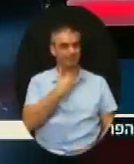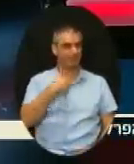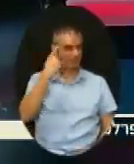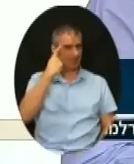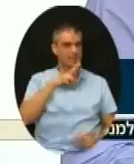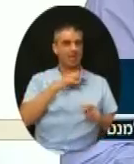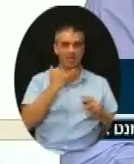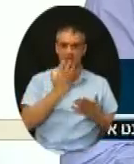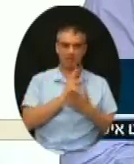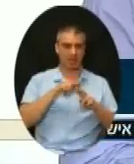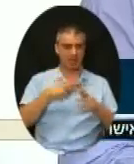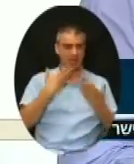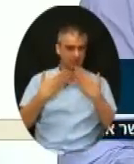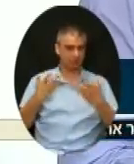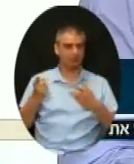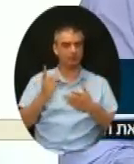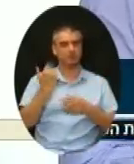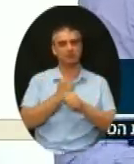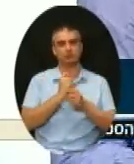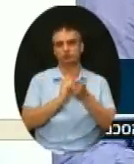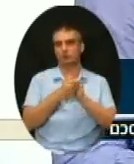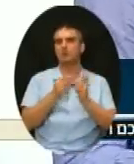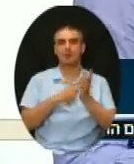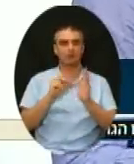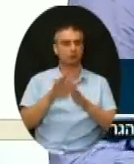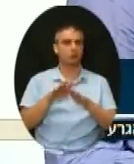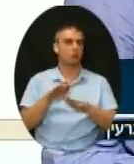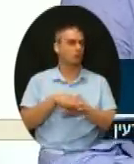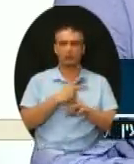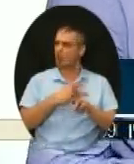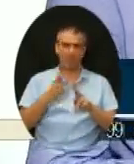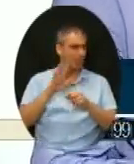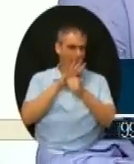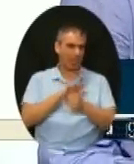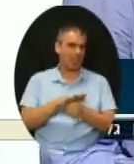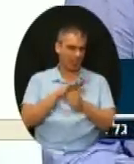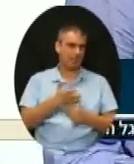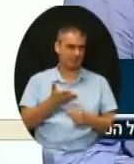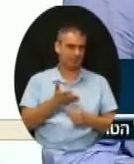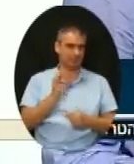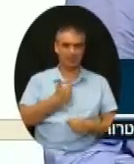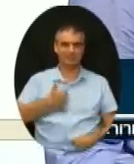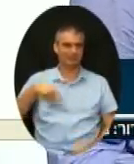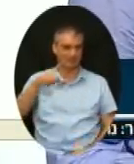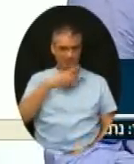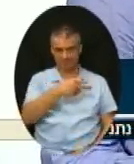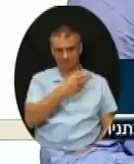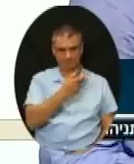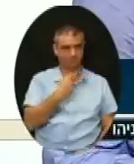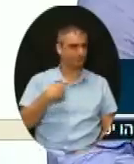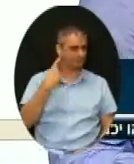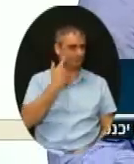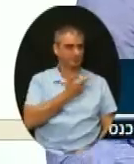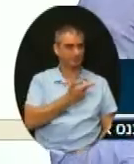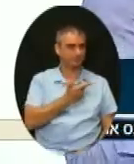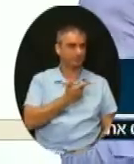היום אחרי כינוס הקבינט יהיה איזשהו שינוי, כי באמת יש תחושה, זה לא רק הלחץ שמופעל מצד שרים, וצחי דיבר ושמענו פה גם